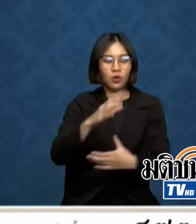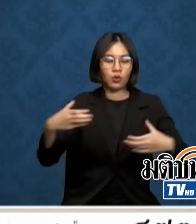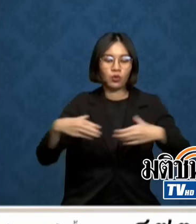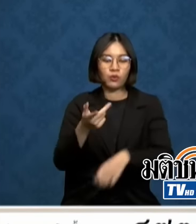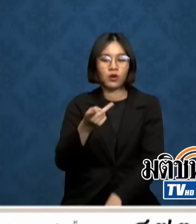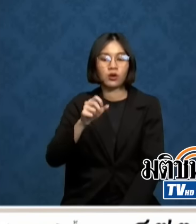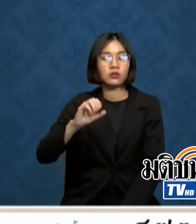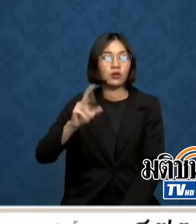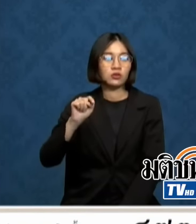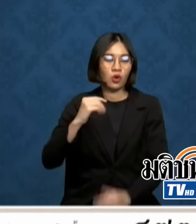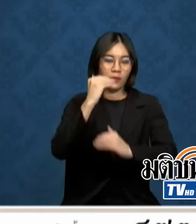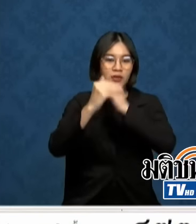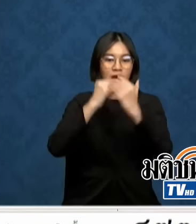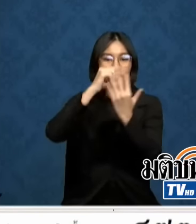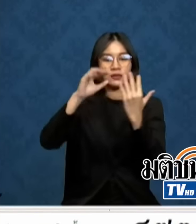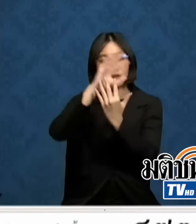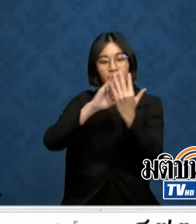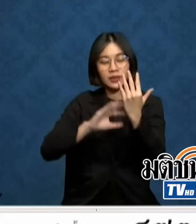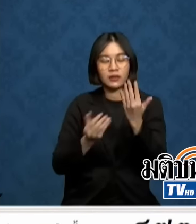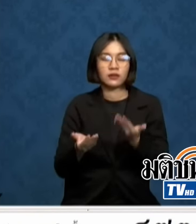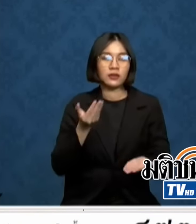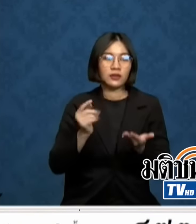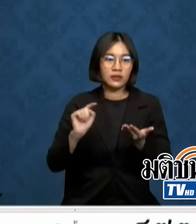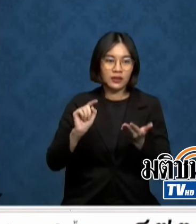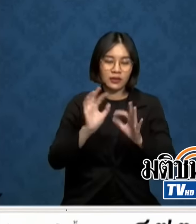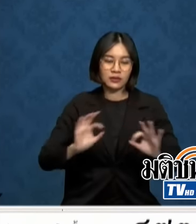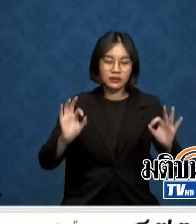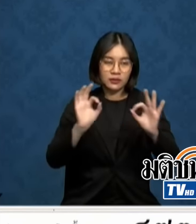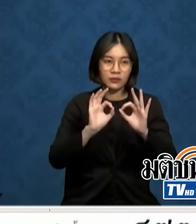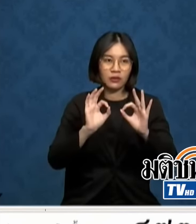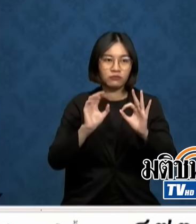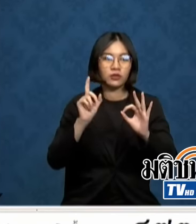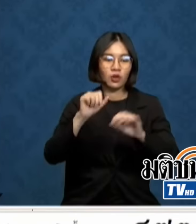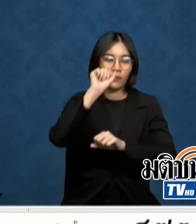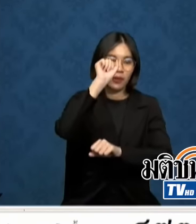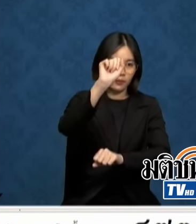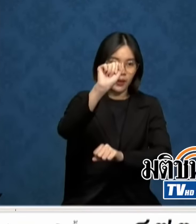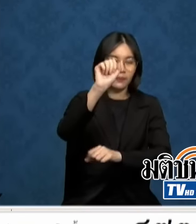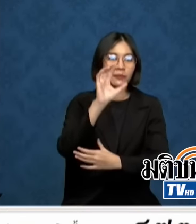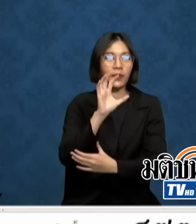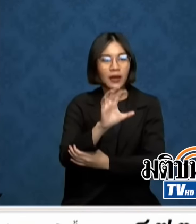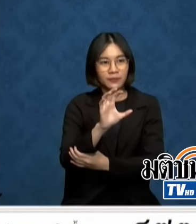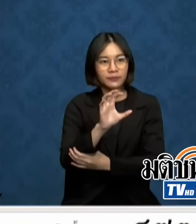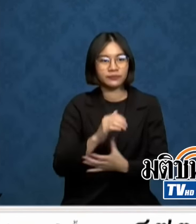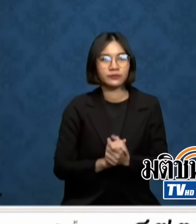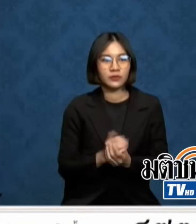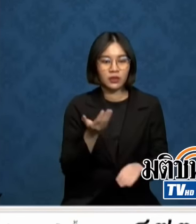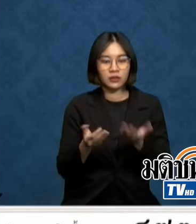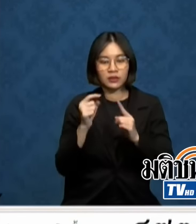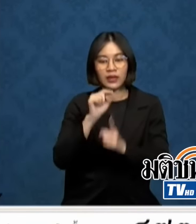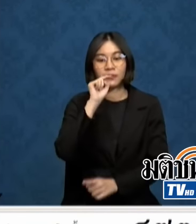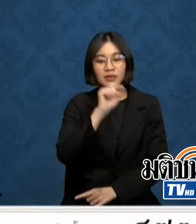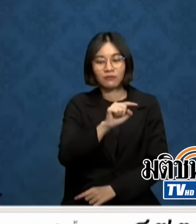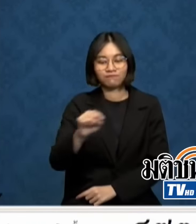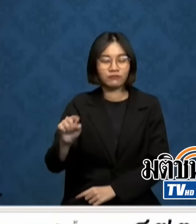ปฏิรูปประเทศหรือสถานการณ์ที่ทำให้มีความจำเป็นต้องประกาศใช้บังคับนะคะหรือคำสั่ง